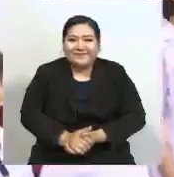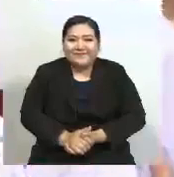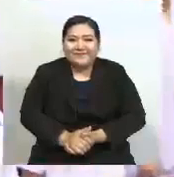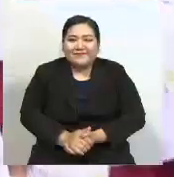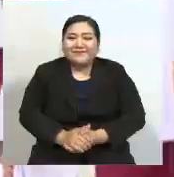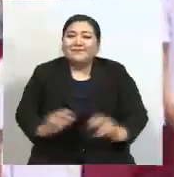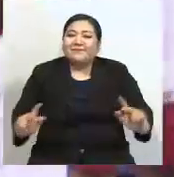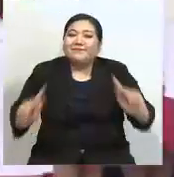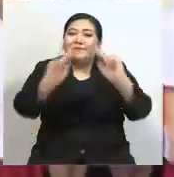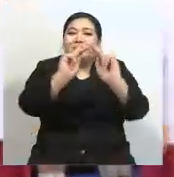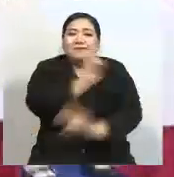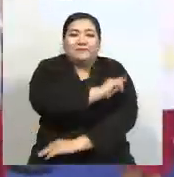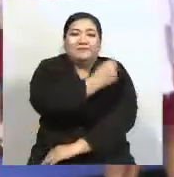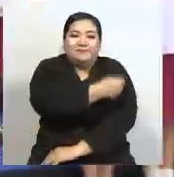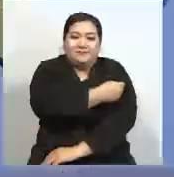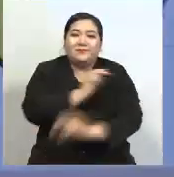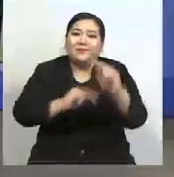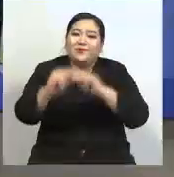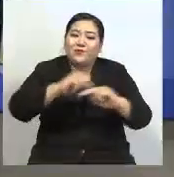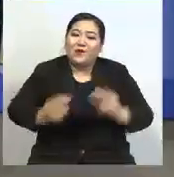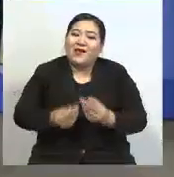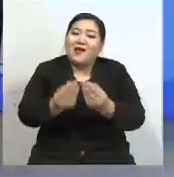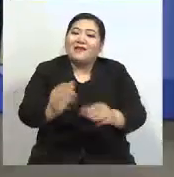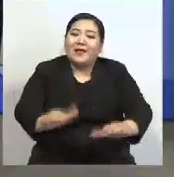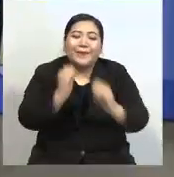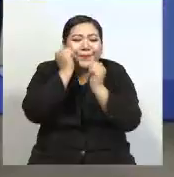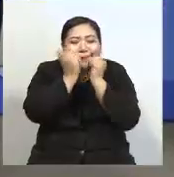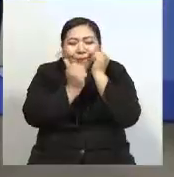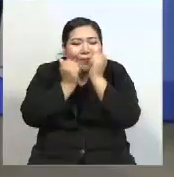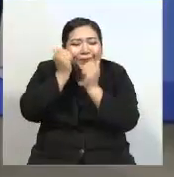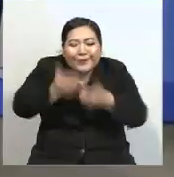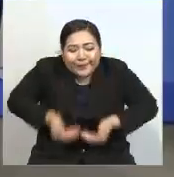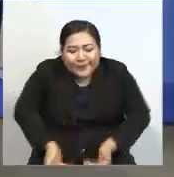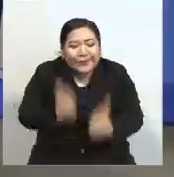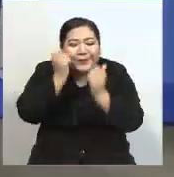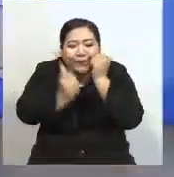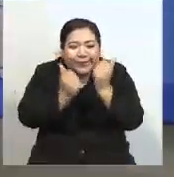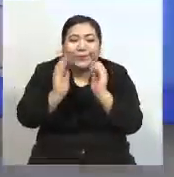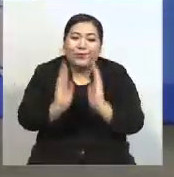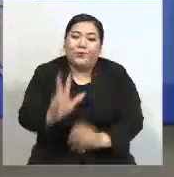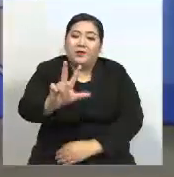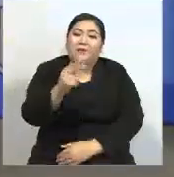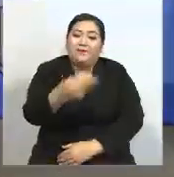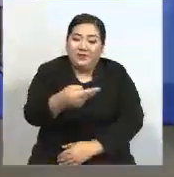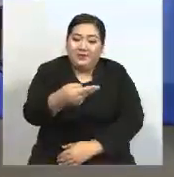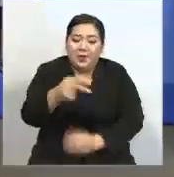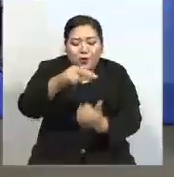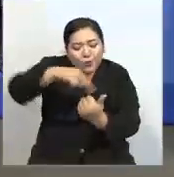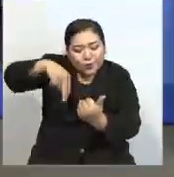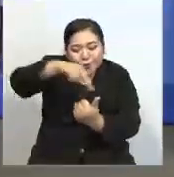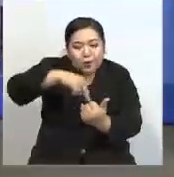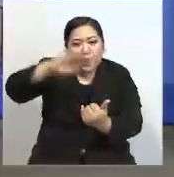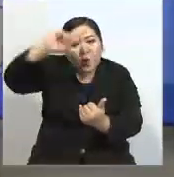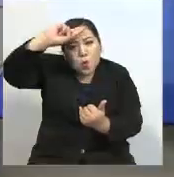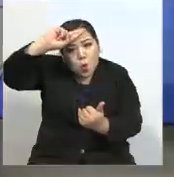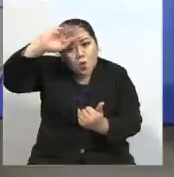ส่วนกระทรวงสาธารณสุขนะคะก็มีของขวัญมามอบให้กับเด็กทารกแรกเกิด 30,000 คนนะคะด้วยการคัดกรองโรคหายากและให้การดูแลรักษ